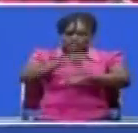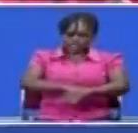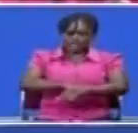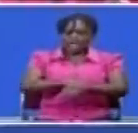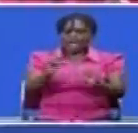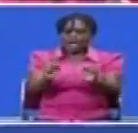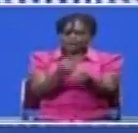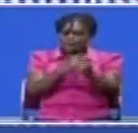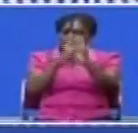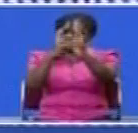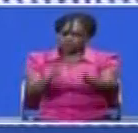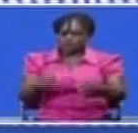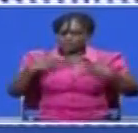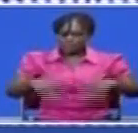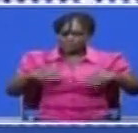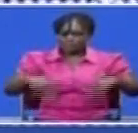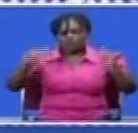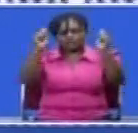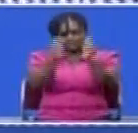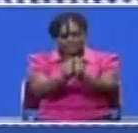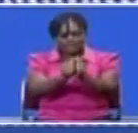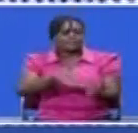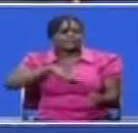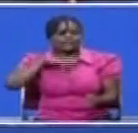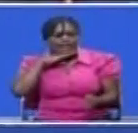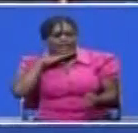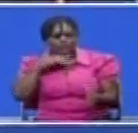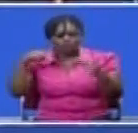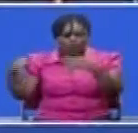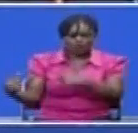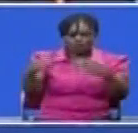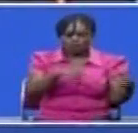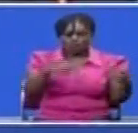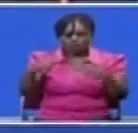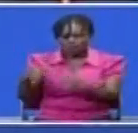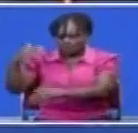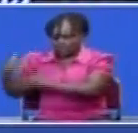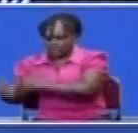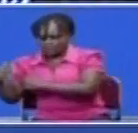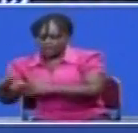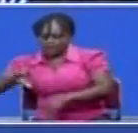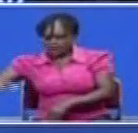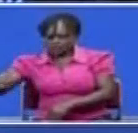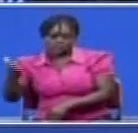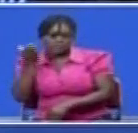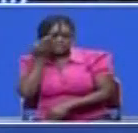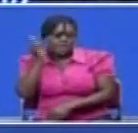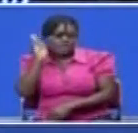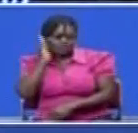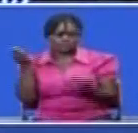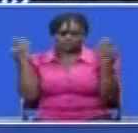huku ikiripotiwa kwamba watu 10 wameuawa kufuatia uhasama wa jamii katika mpaka wa kaunti za Meru na